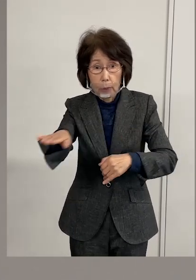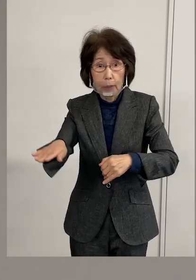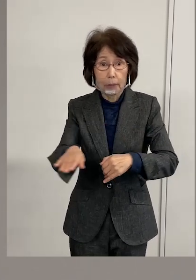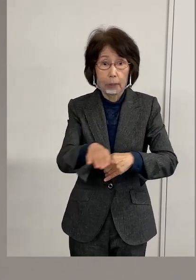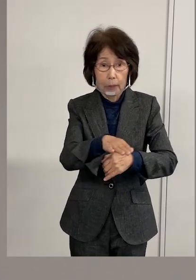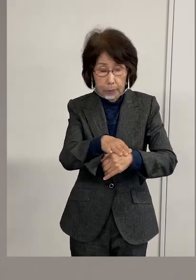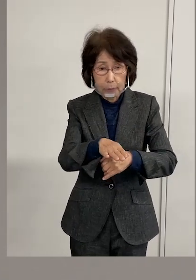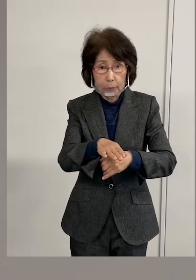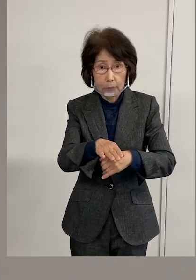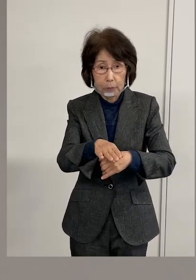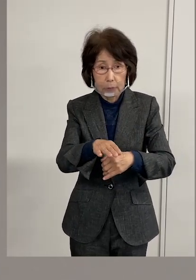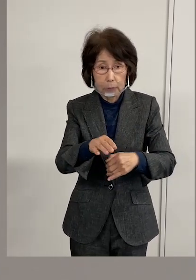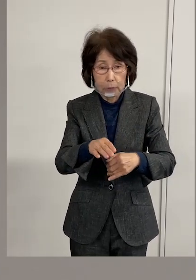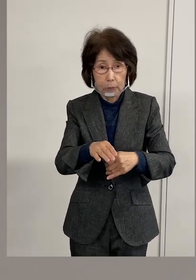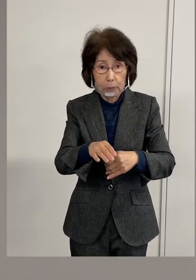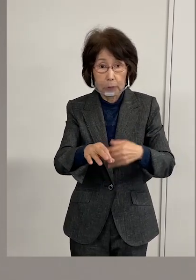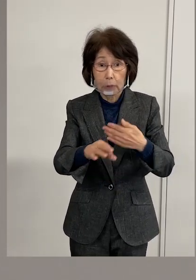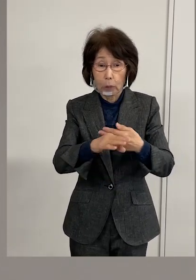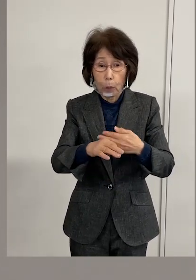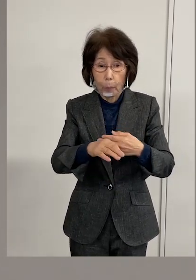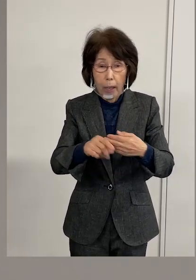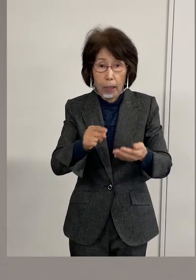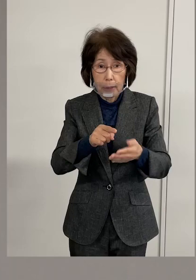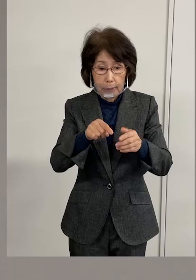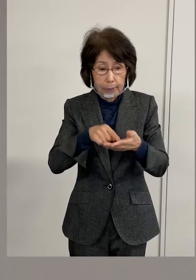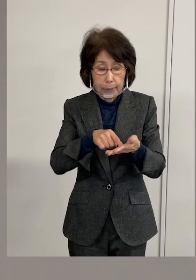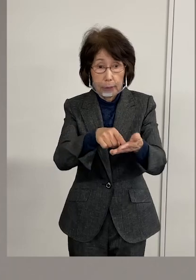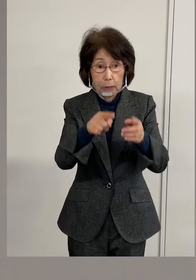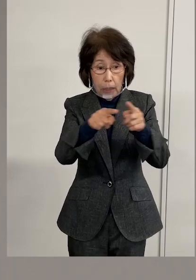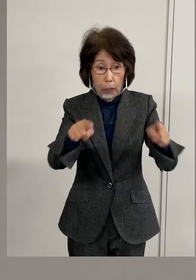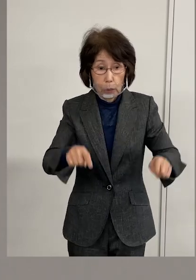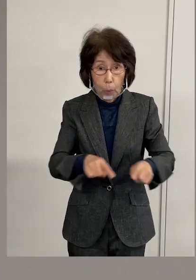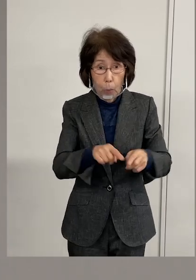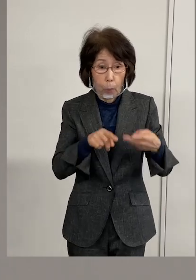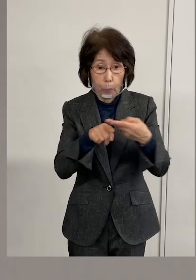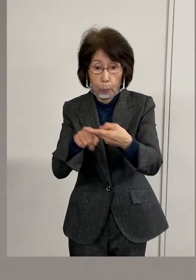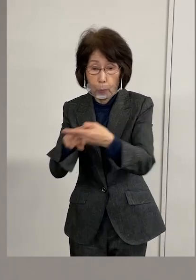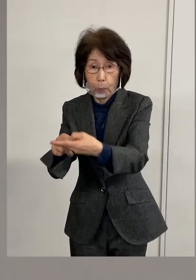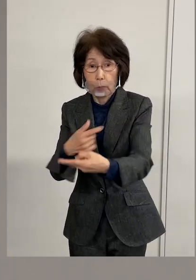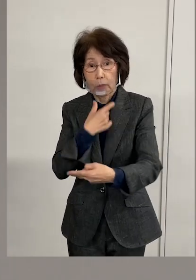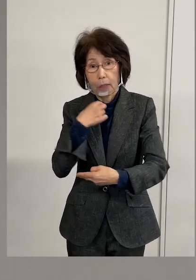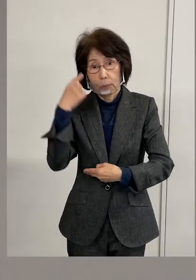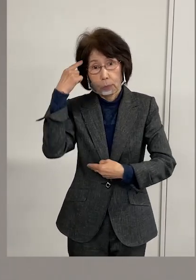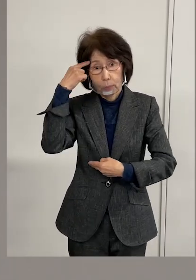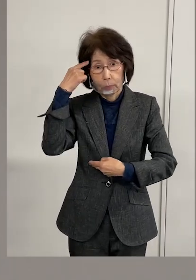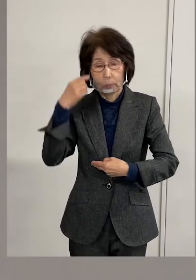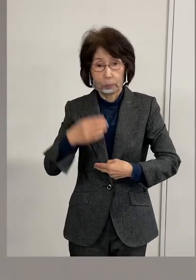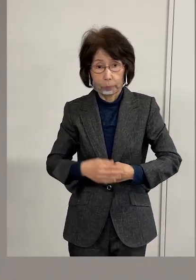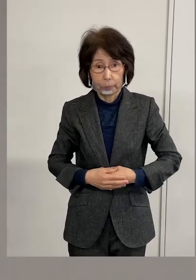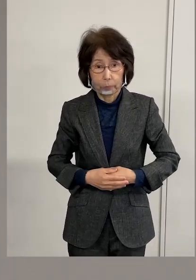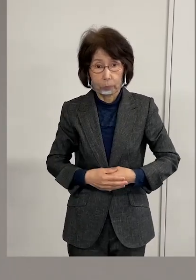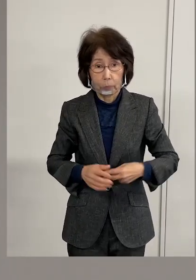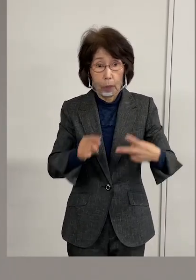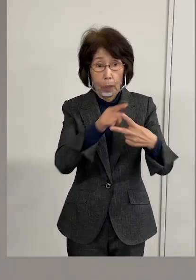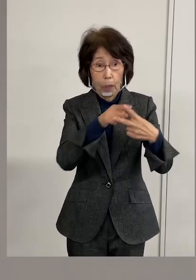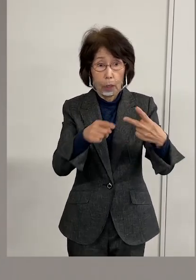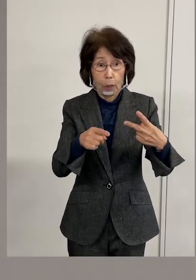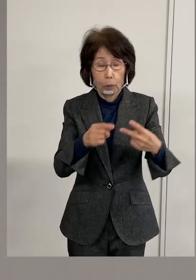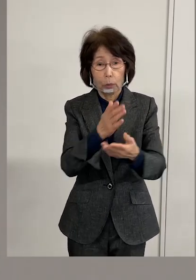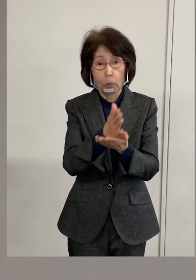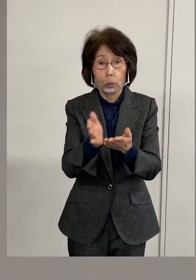より申請書等の発送の準備を進めたいと考えております。ちょっと2種類あります